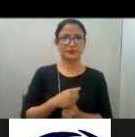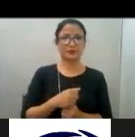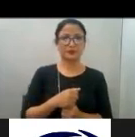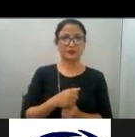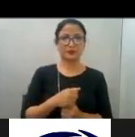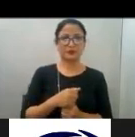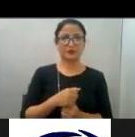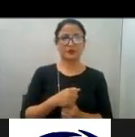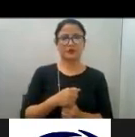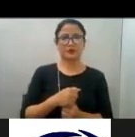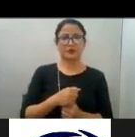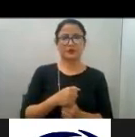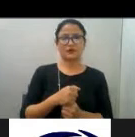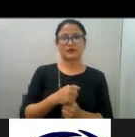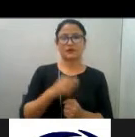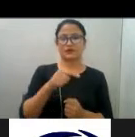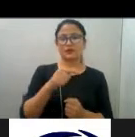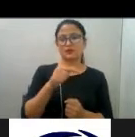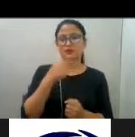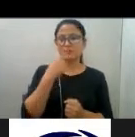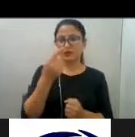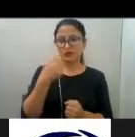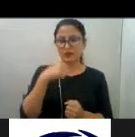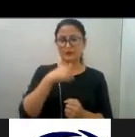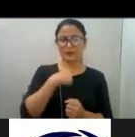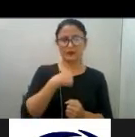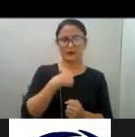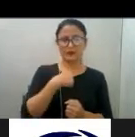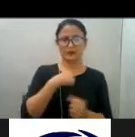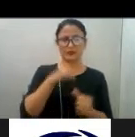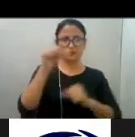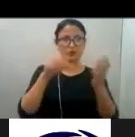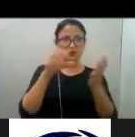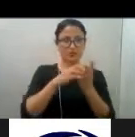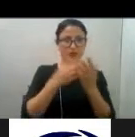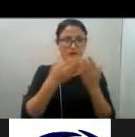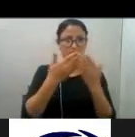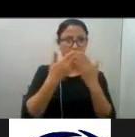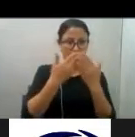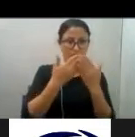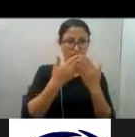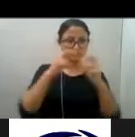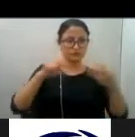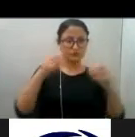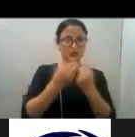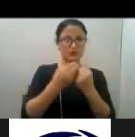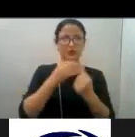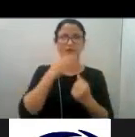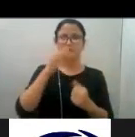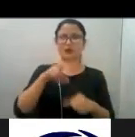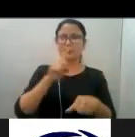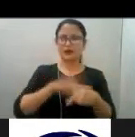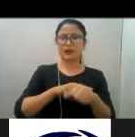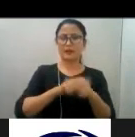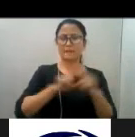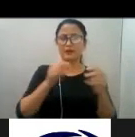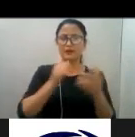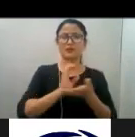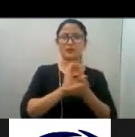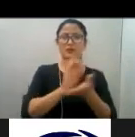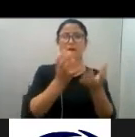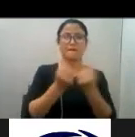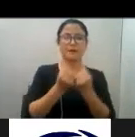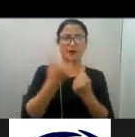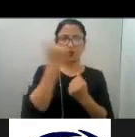भन्दा पनि नन प्रोबेबिलिटी स्याम्पलिङ भनेको हामीले जुन ठाउँमा स्टडी गर्छौँ त्यहाँ एउटा निश्चित अवधिभर सेवामा आएको